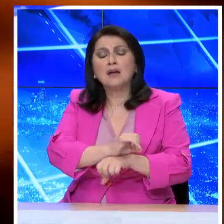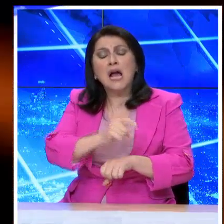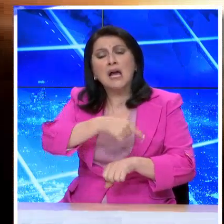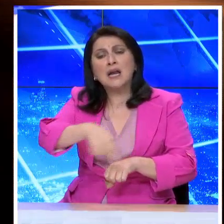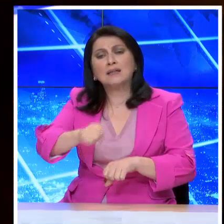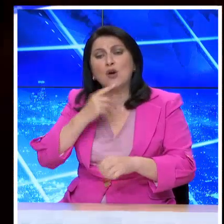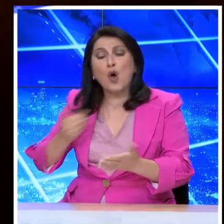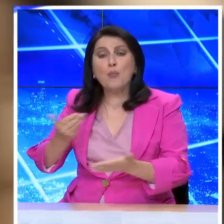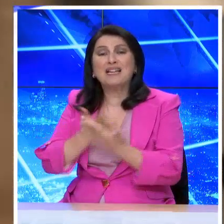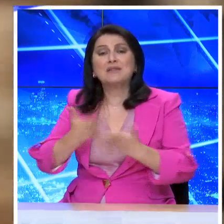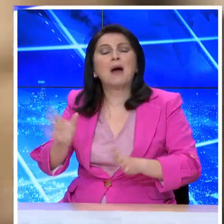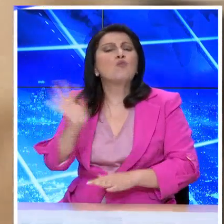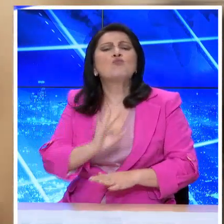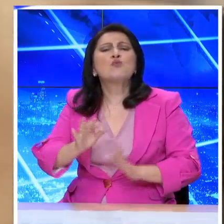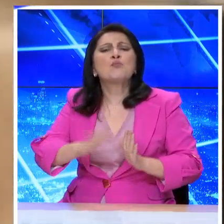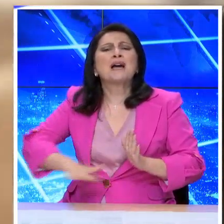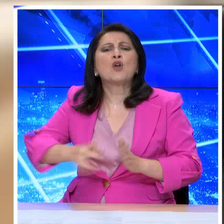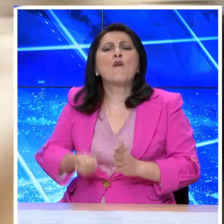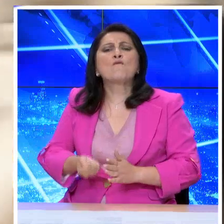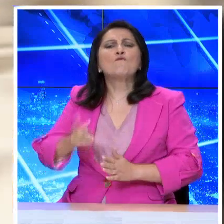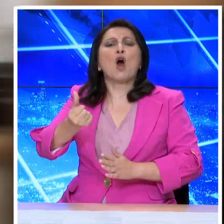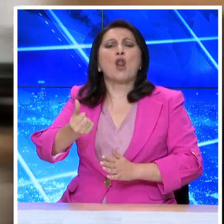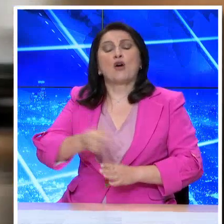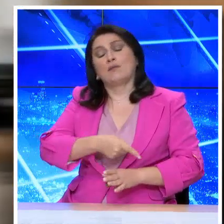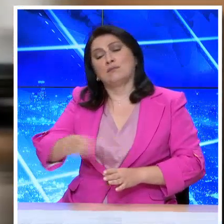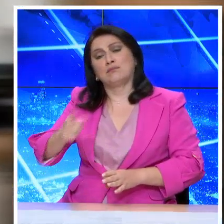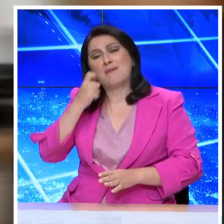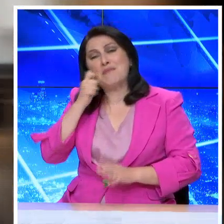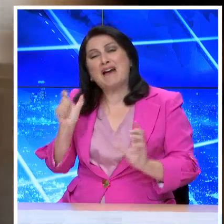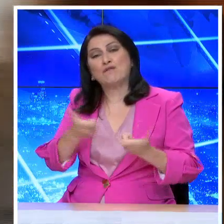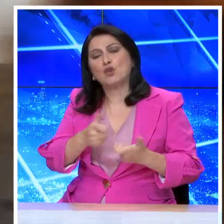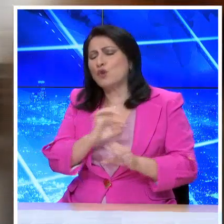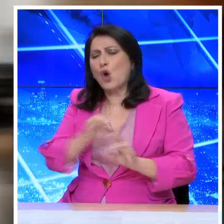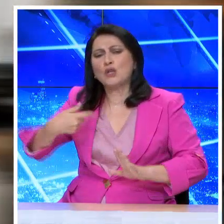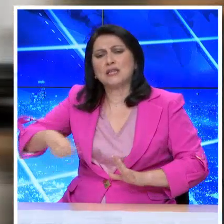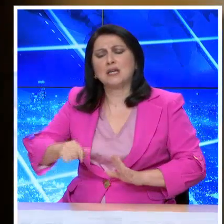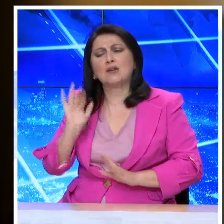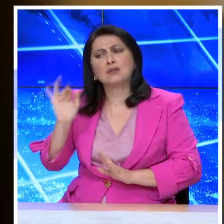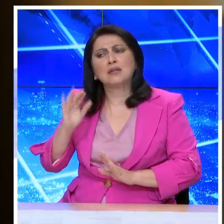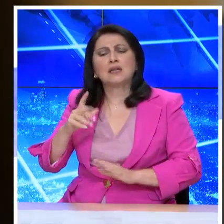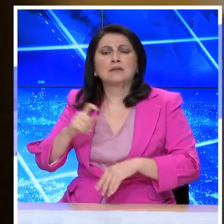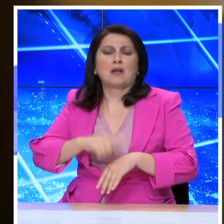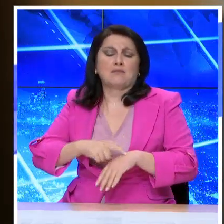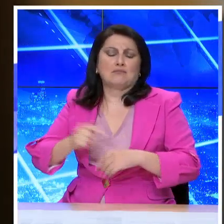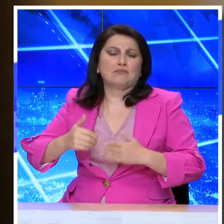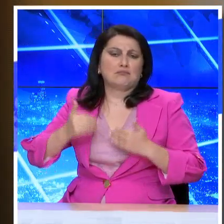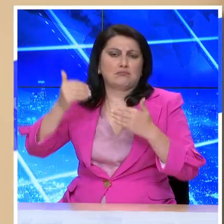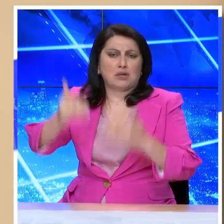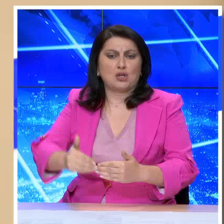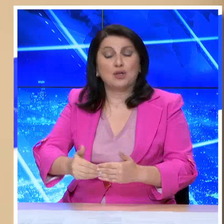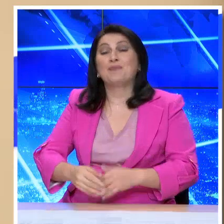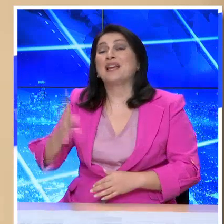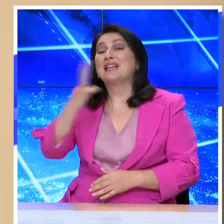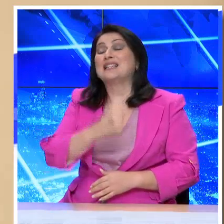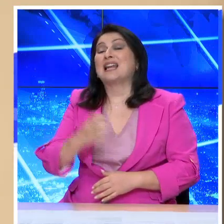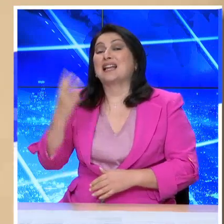Το συμβάν έγινε στο Βόλο. Ο κατηγορούμενος οδηγήθηκε στο αυτόφορο χωρίς δικηγόρο και ζήτησε προθεσμία, ενώ η 43χρονη σύζυγός